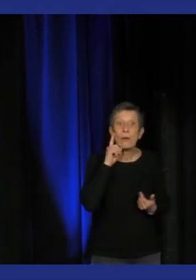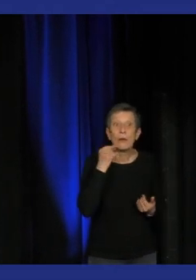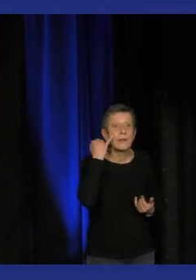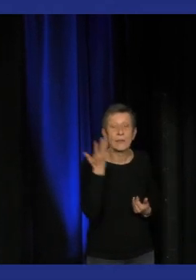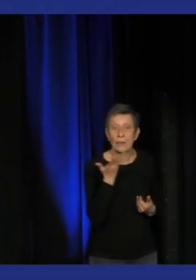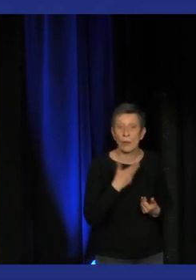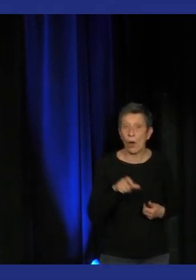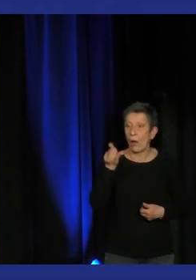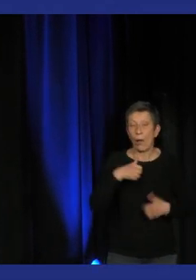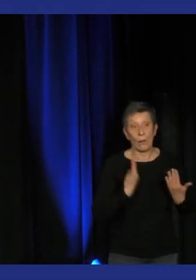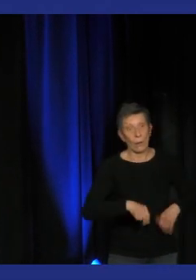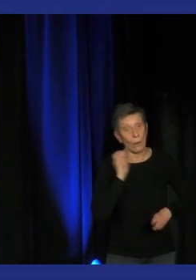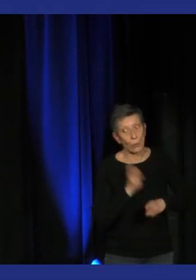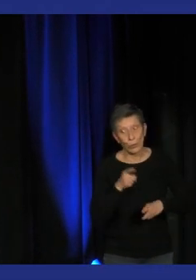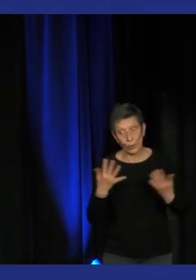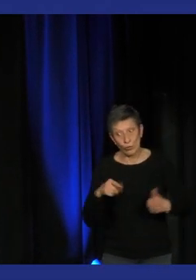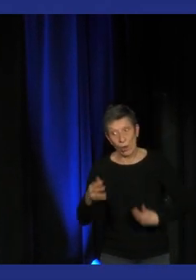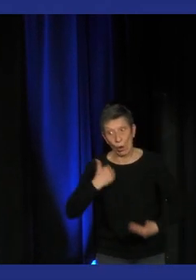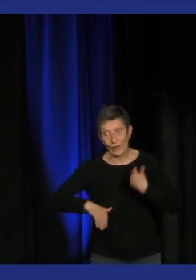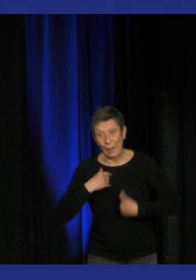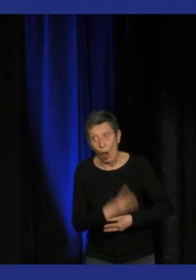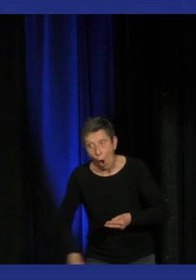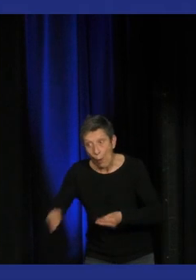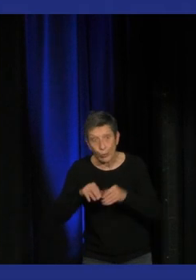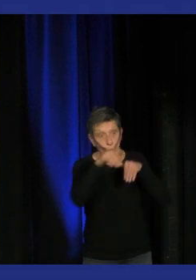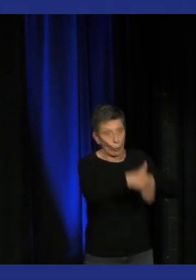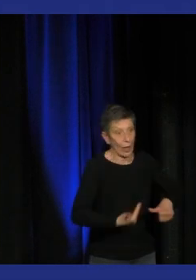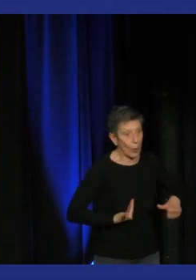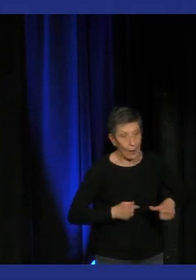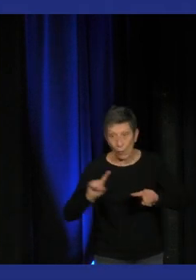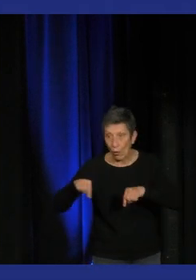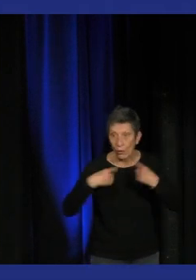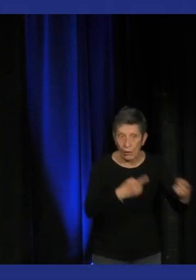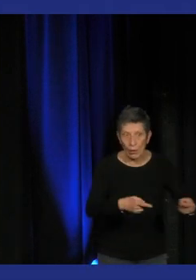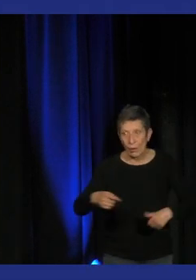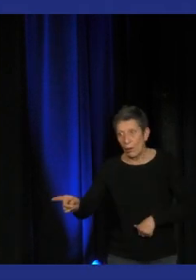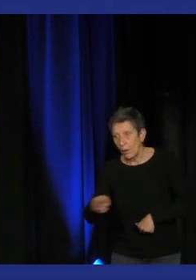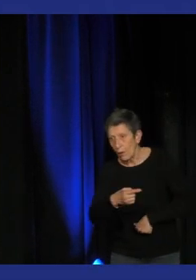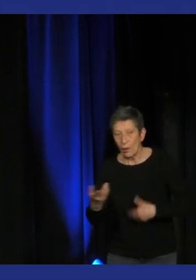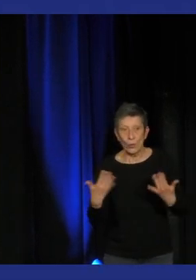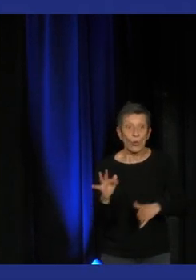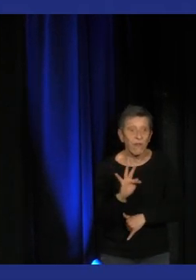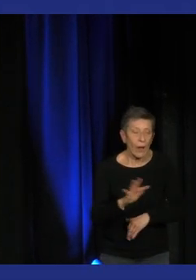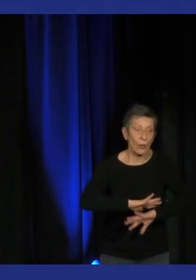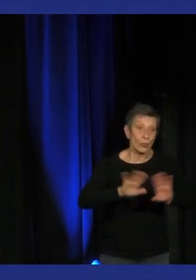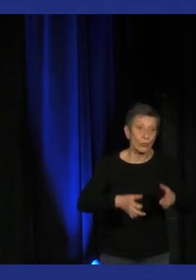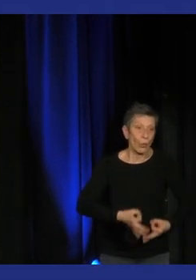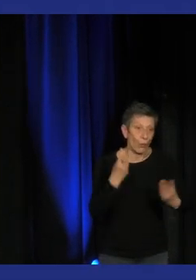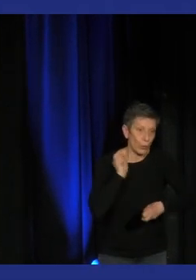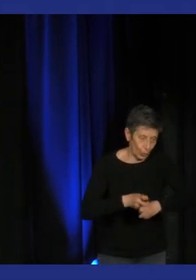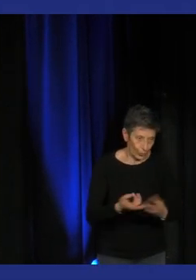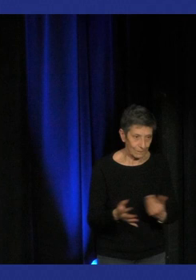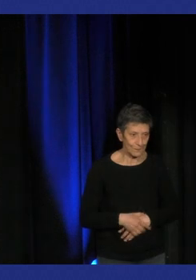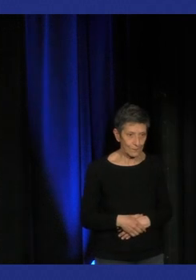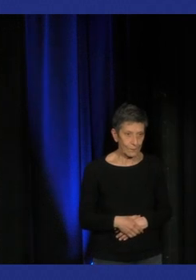si en plus on leur imposait d'aller à l'enterrement, enterrement de leur mère, enterrement de leur frère, etc., c'était trop dur. Et